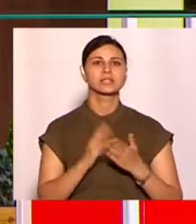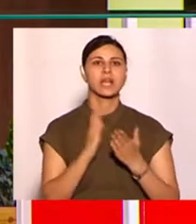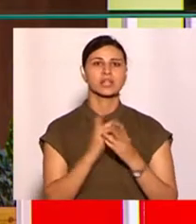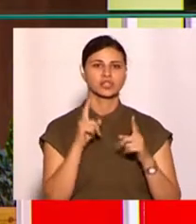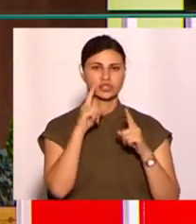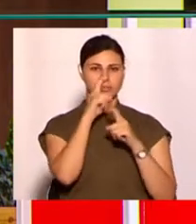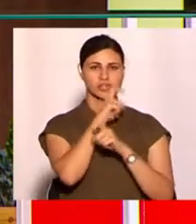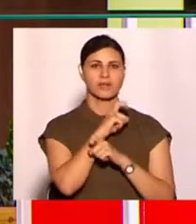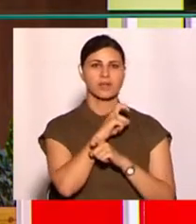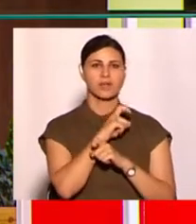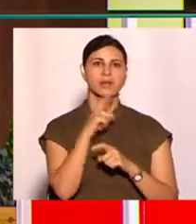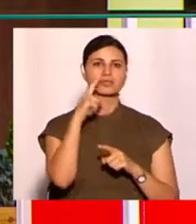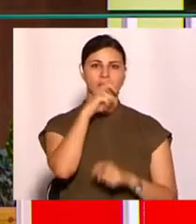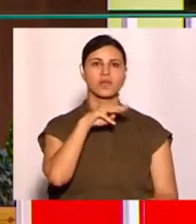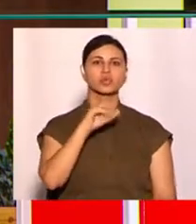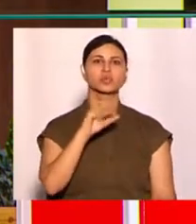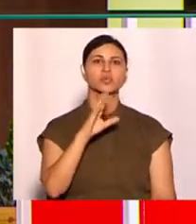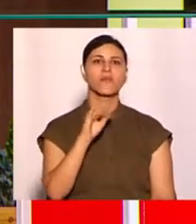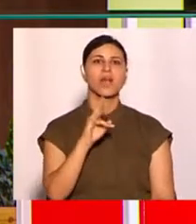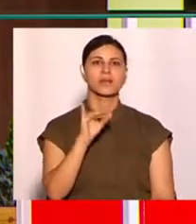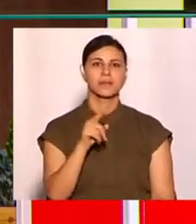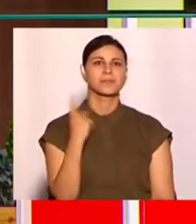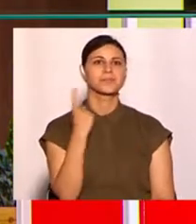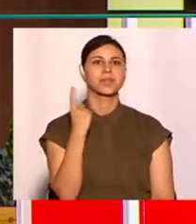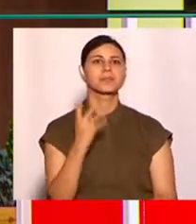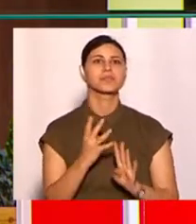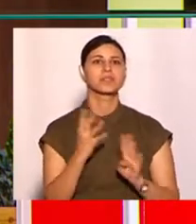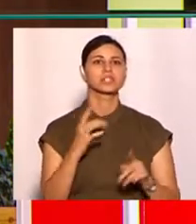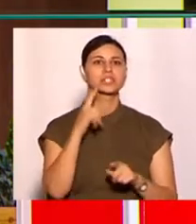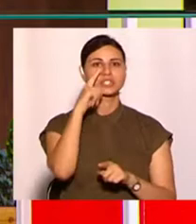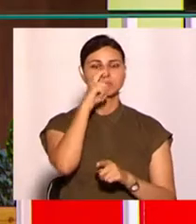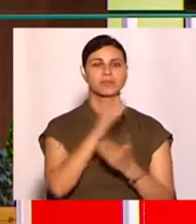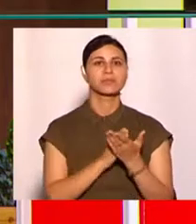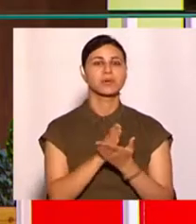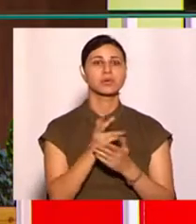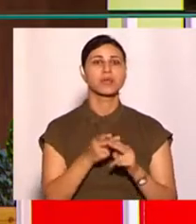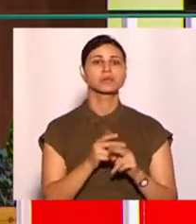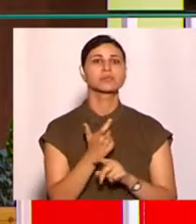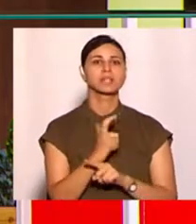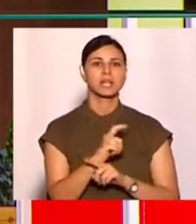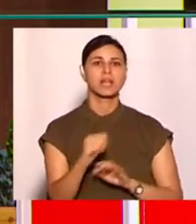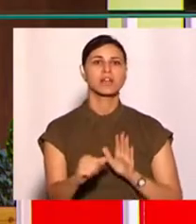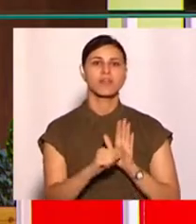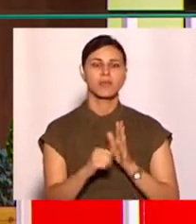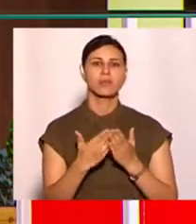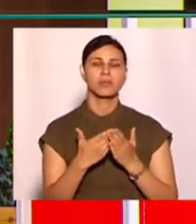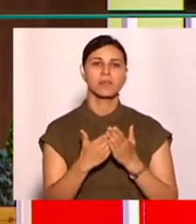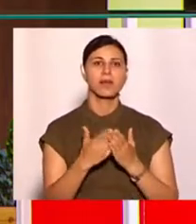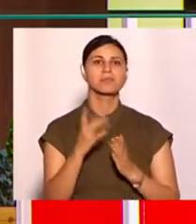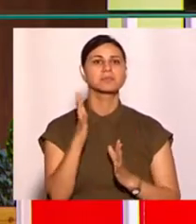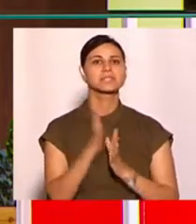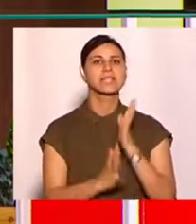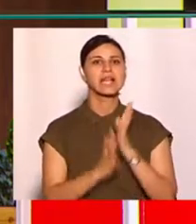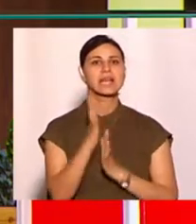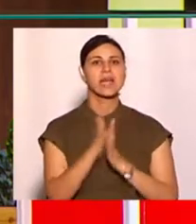შემჟავება, მჟავე ტუტოვანი წონასწორობის დარღვევა უპირატესად სიმჟავის მიმართულებით. ამიტომ ძალიან გვეხმარება მაგალითად მცენარეული